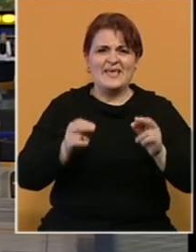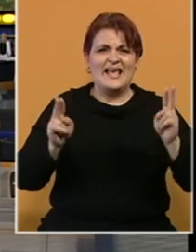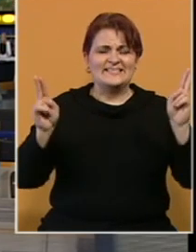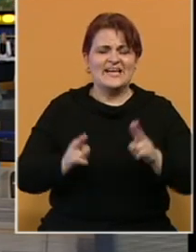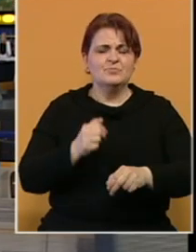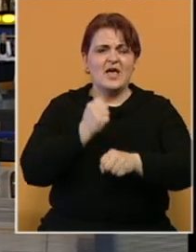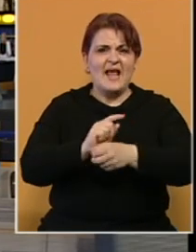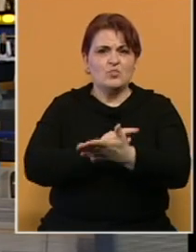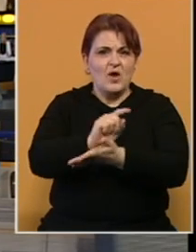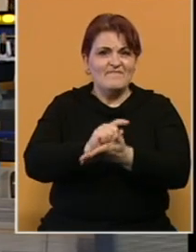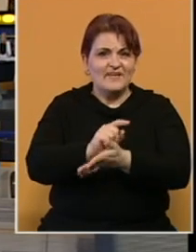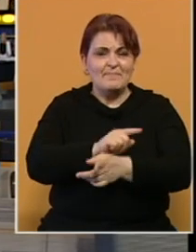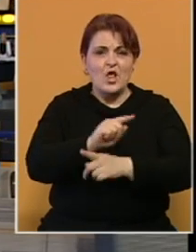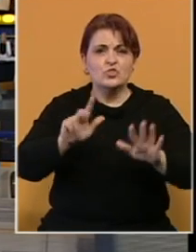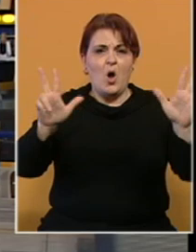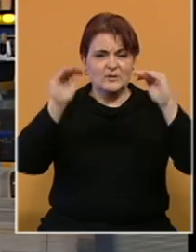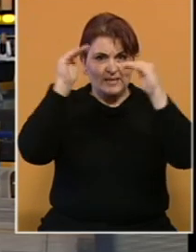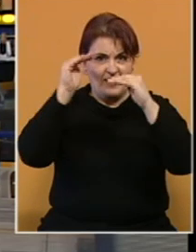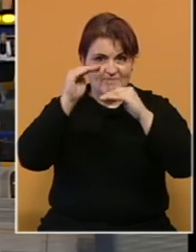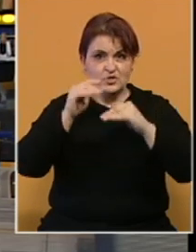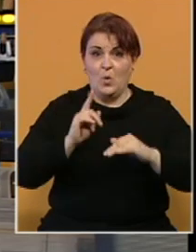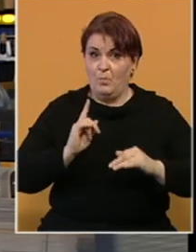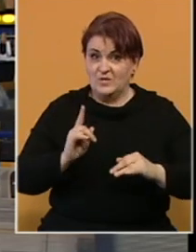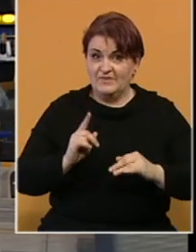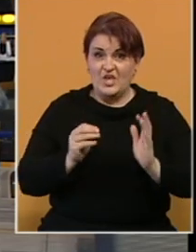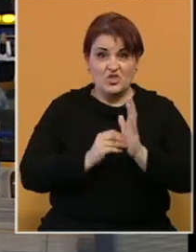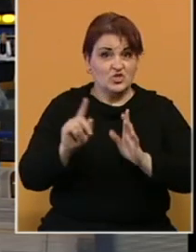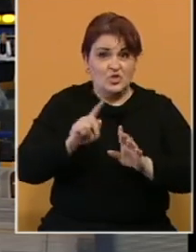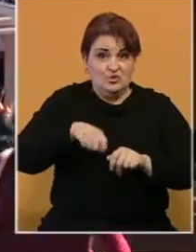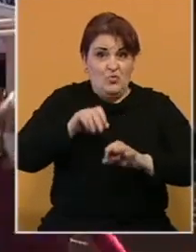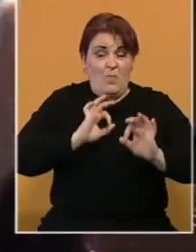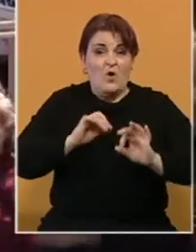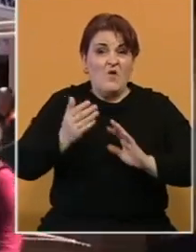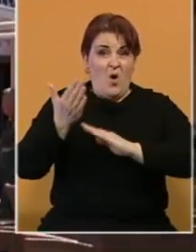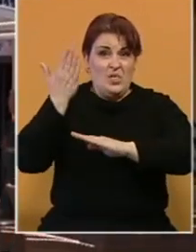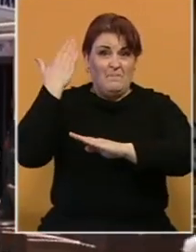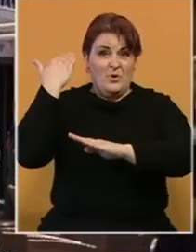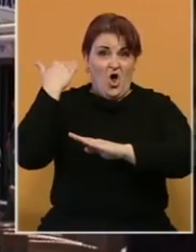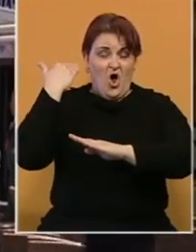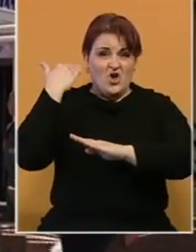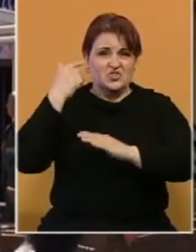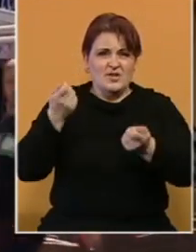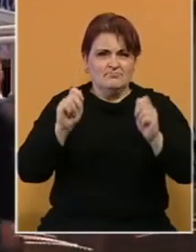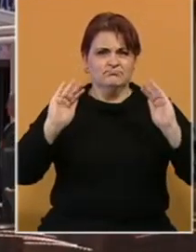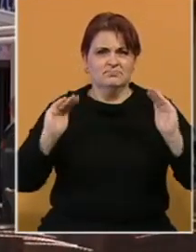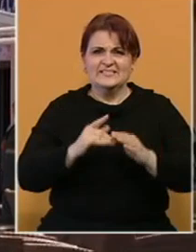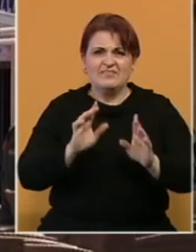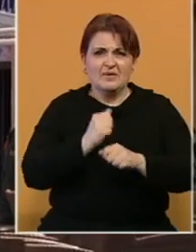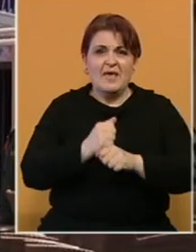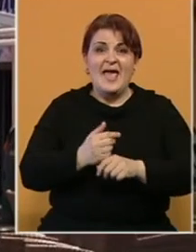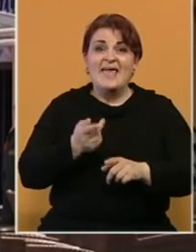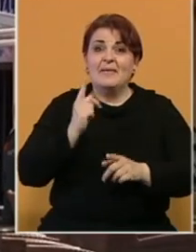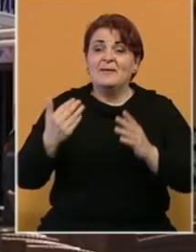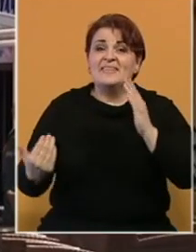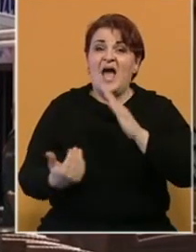mjere o skraćenom radnom vremenu do 20 časova. Upozoravaju da se još nisu oporavili od prošlogodišnjeg lockdowna, te da